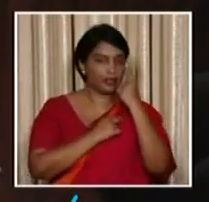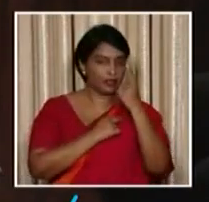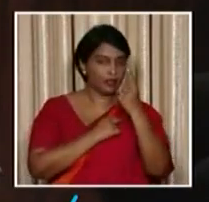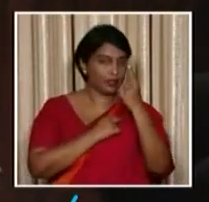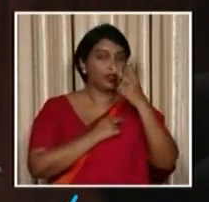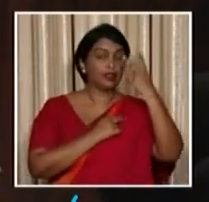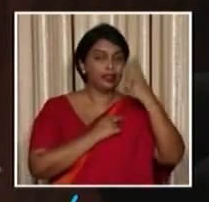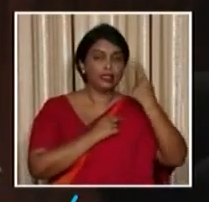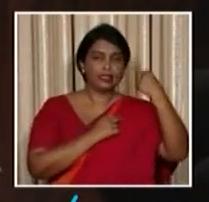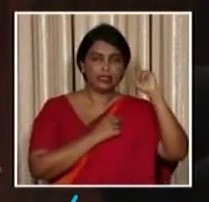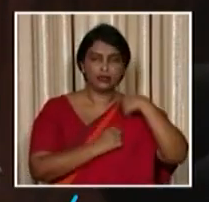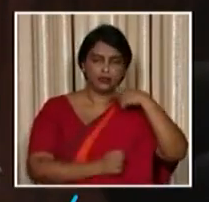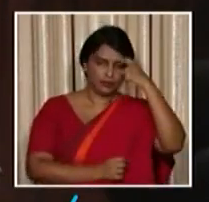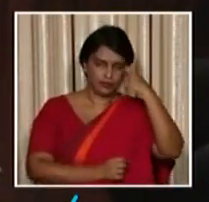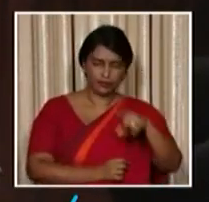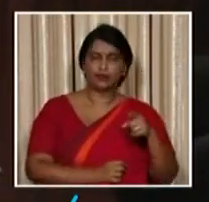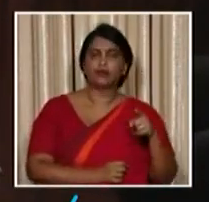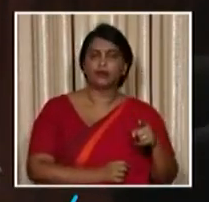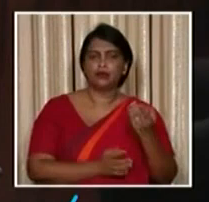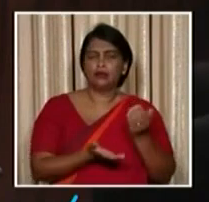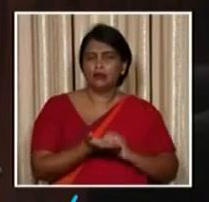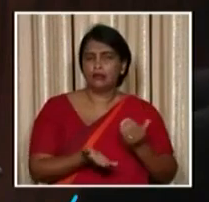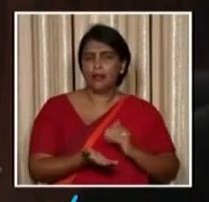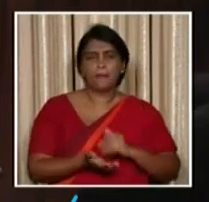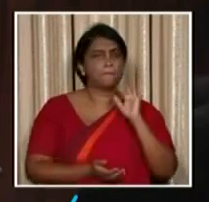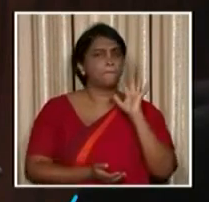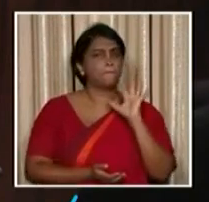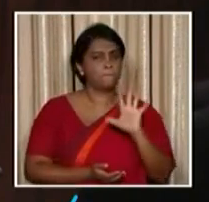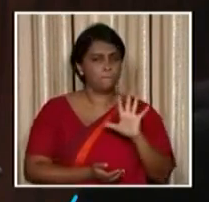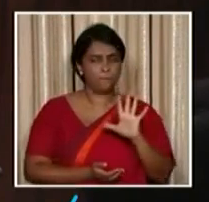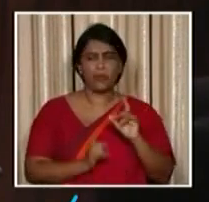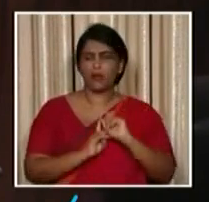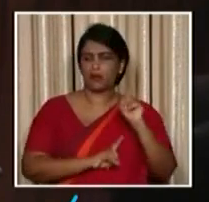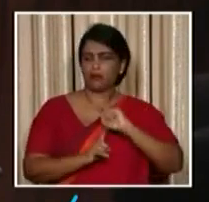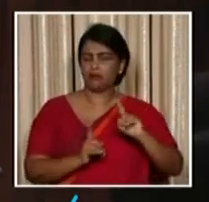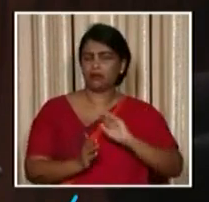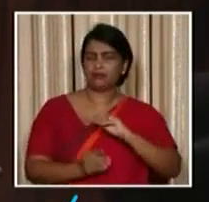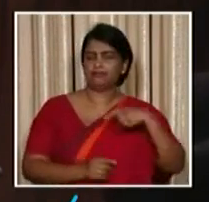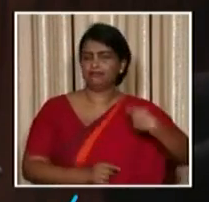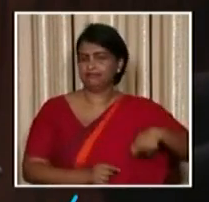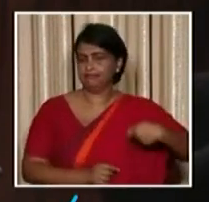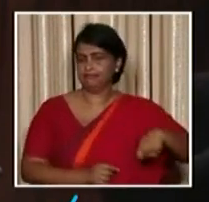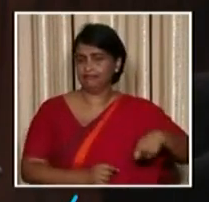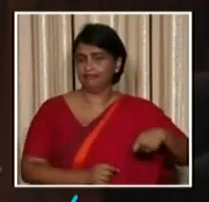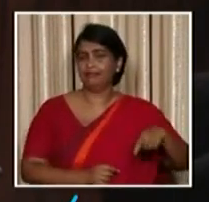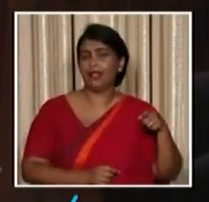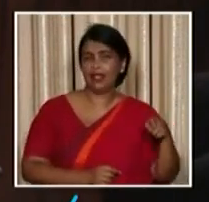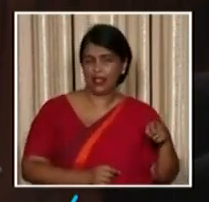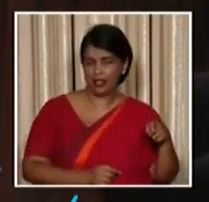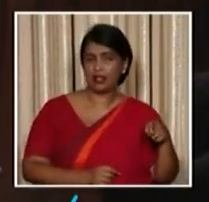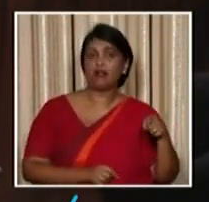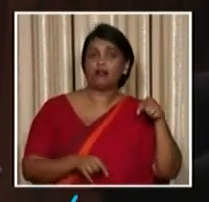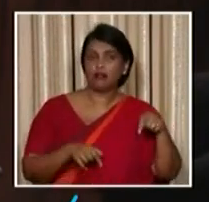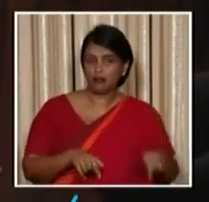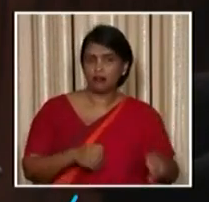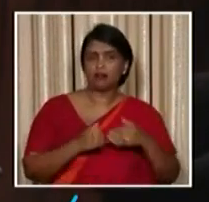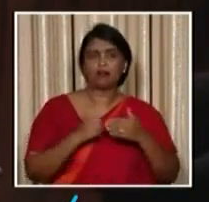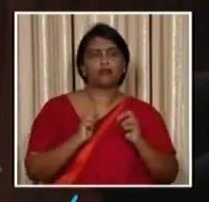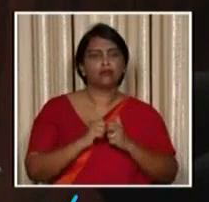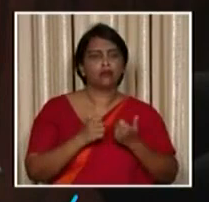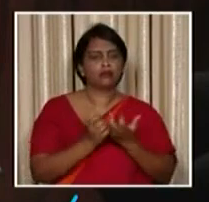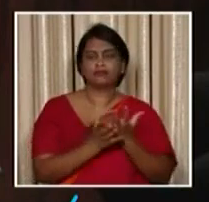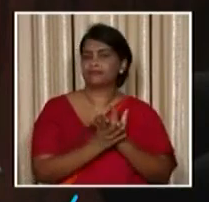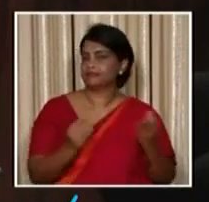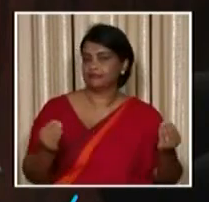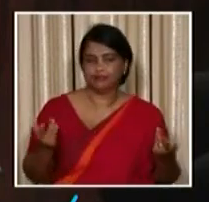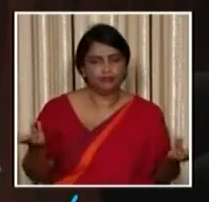දෙවෙනි කාරණේ ඊයේ මම දැක්ක අපේ පස්පාරක් මේ සභාව කල් තියන්න බාපව නැවත කැඳවන්න උනේ මේ ඇති වුණ තත්ත්වය තාම විසඳලා